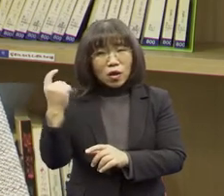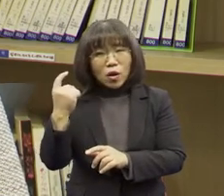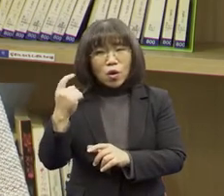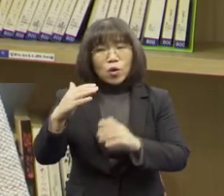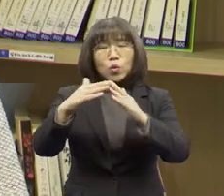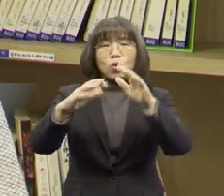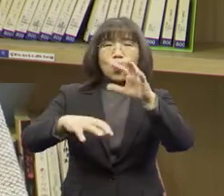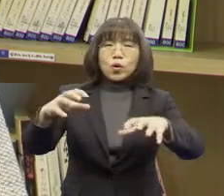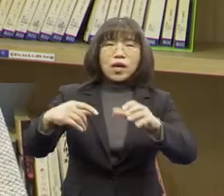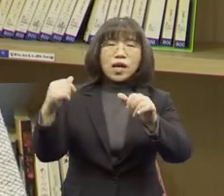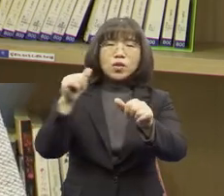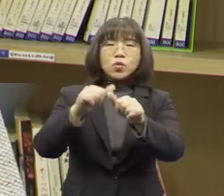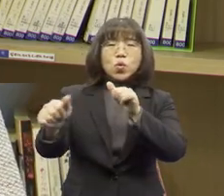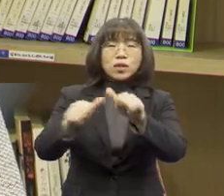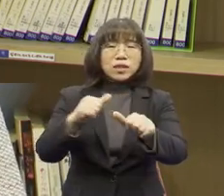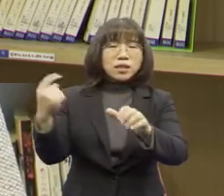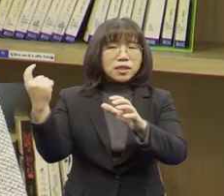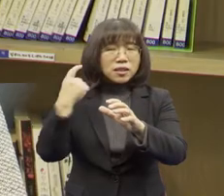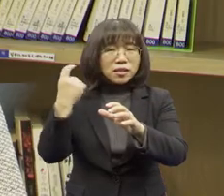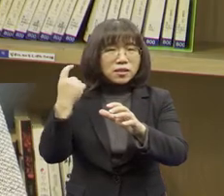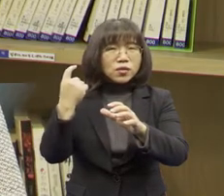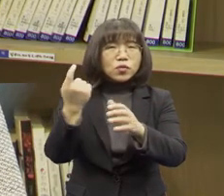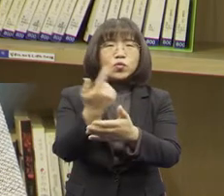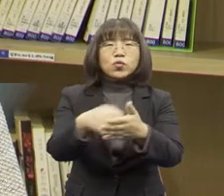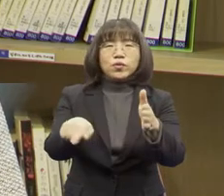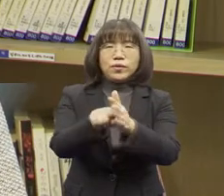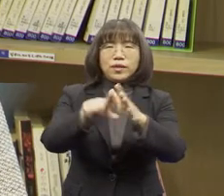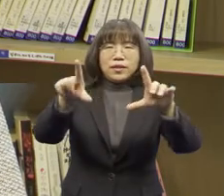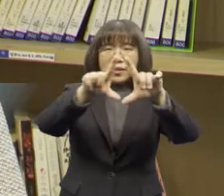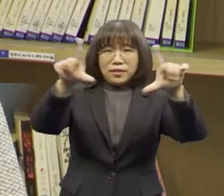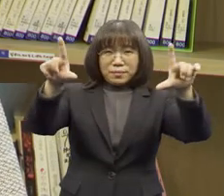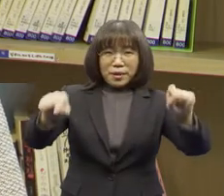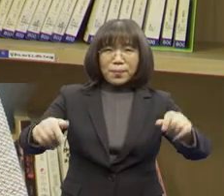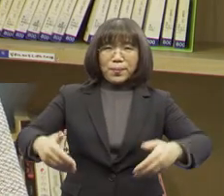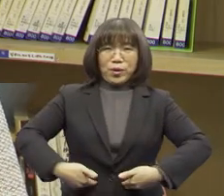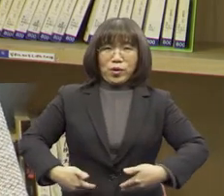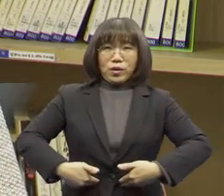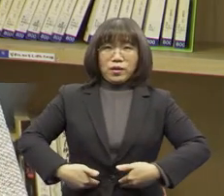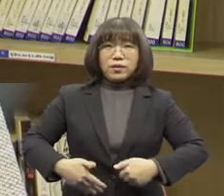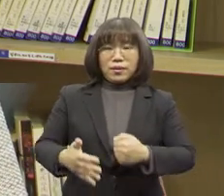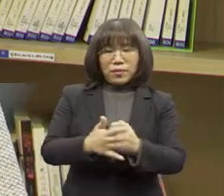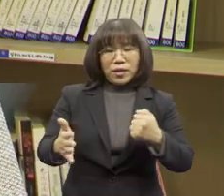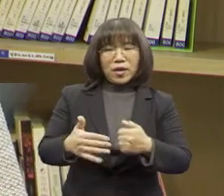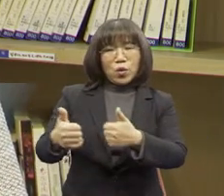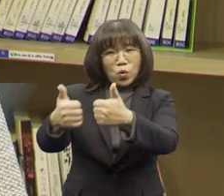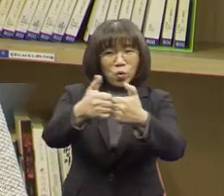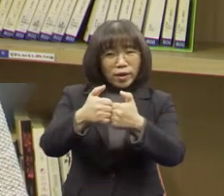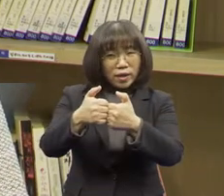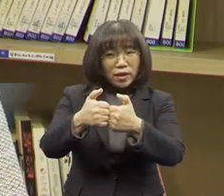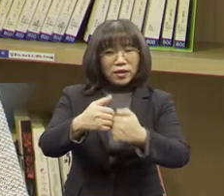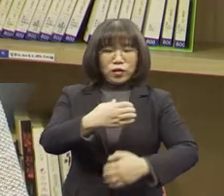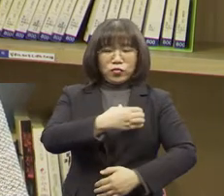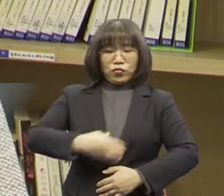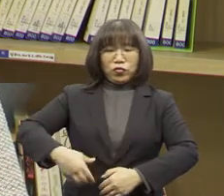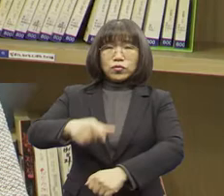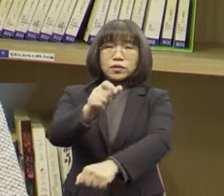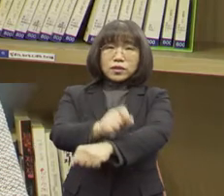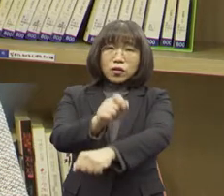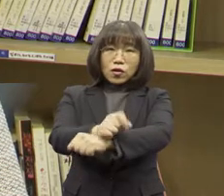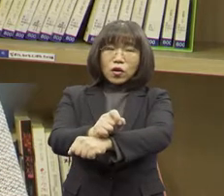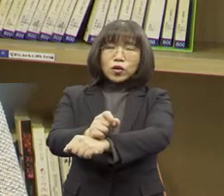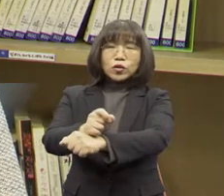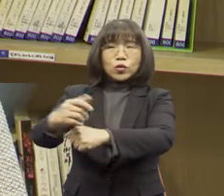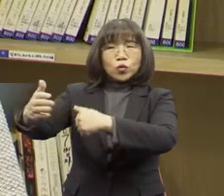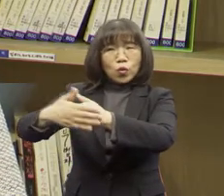결과 동네 소식을 전하는 게시판이 필요하다는 걸 알게 되었고 주민 총회를 거쳐 그리고 구청